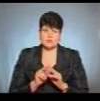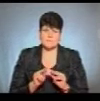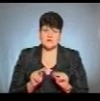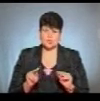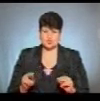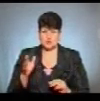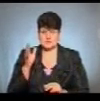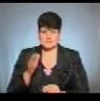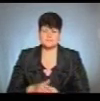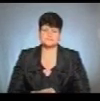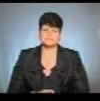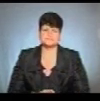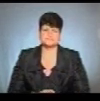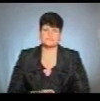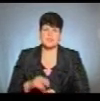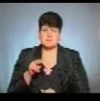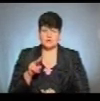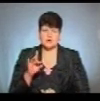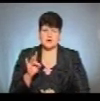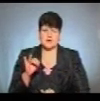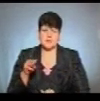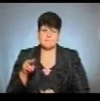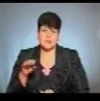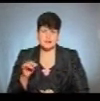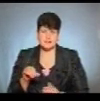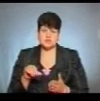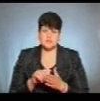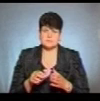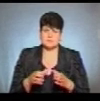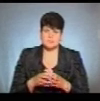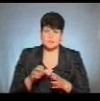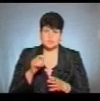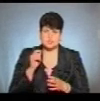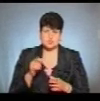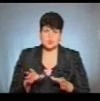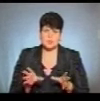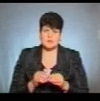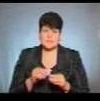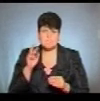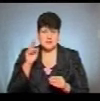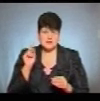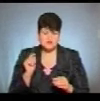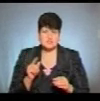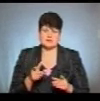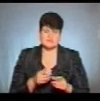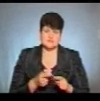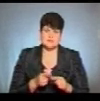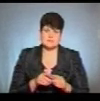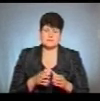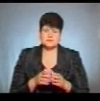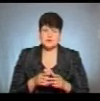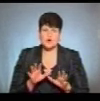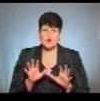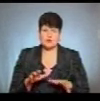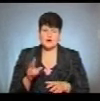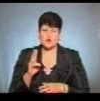освіти. Петро Репела, 48 років, член політичної партії «Всеукраїнське об'єднання «Батьківщина», висунутий від цієї партії, голова